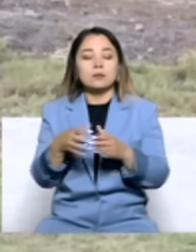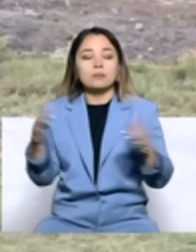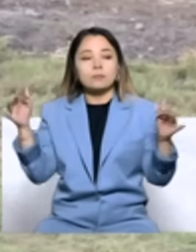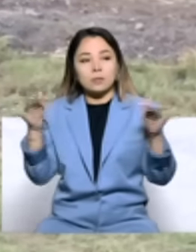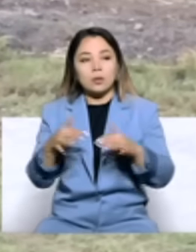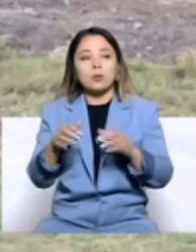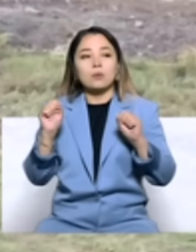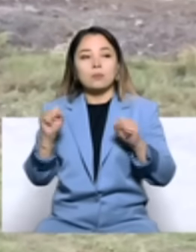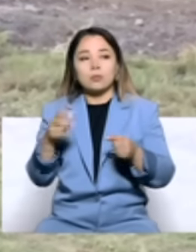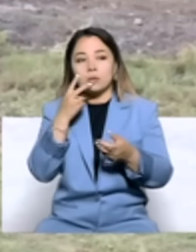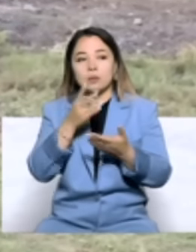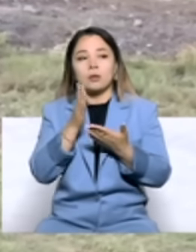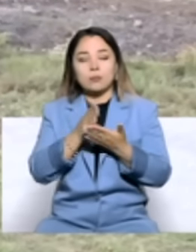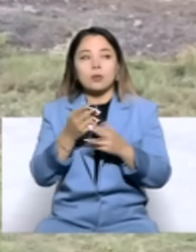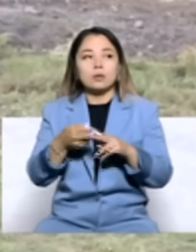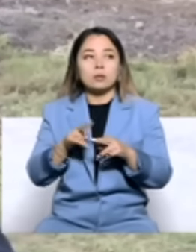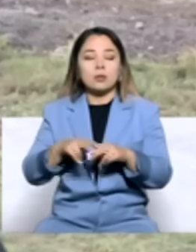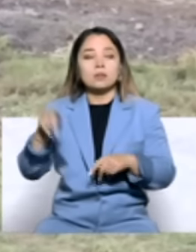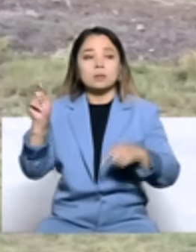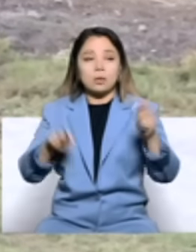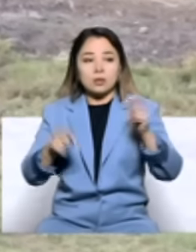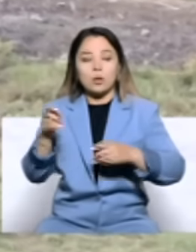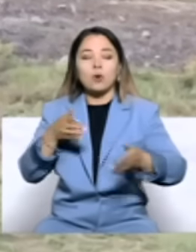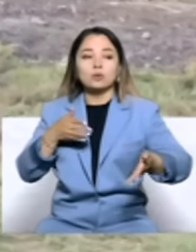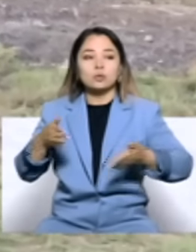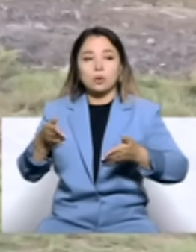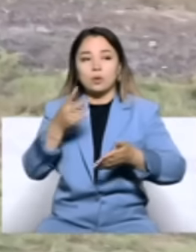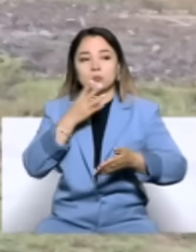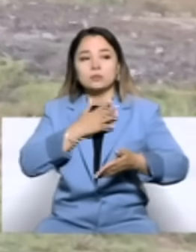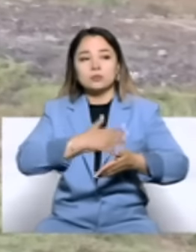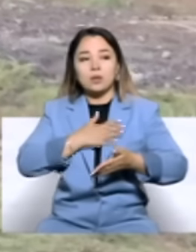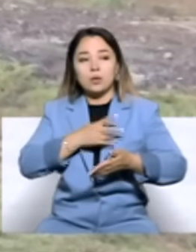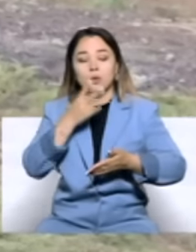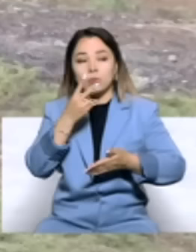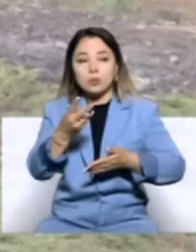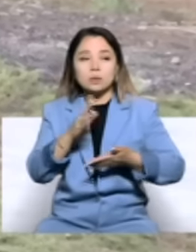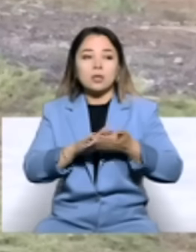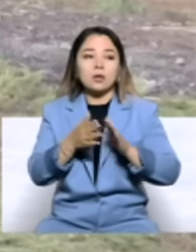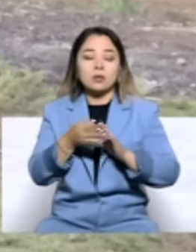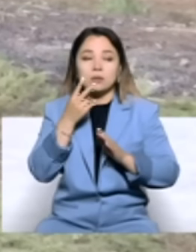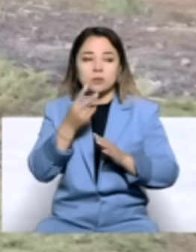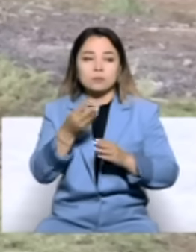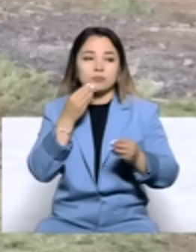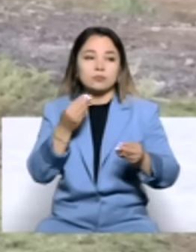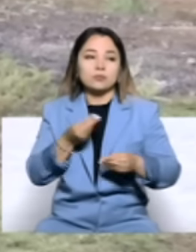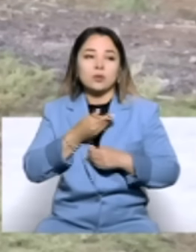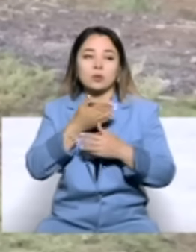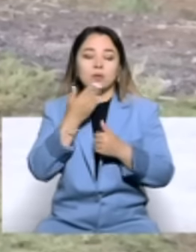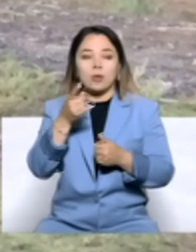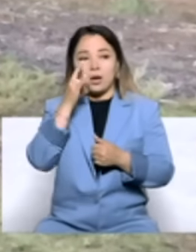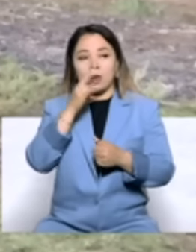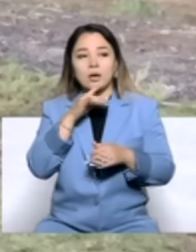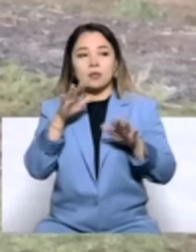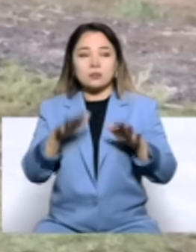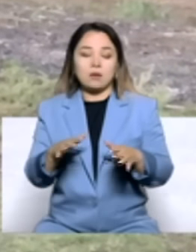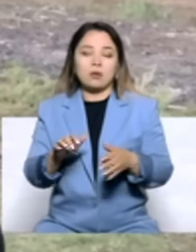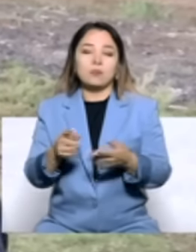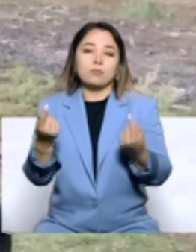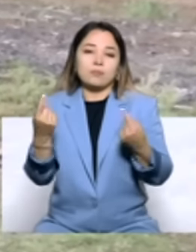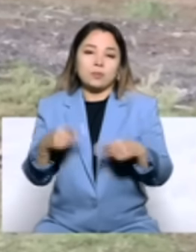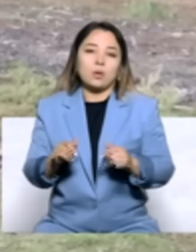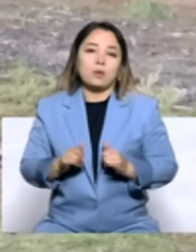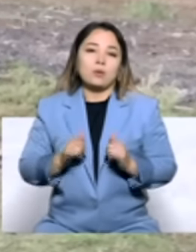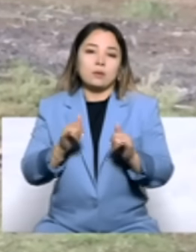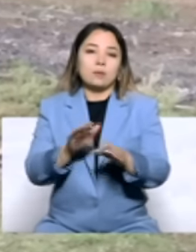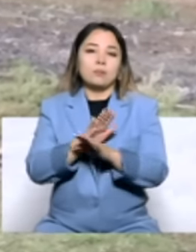келуі мүмкін ғой. Ал келіп тұр мінекей жолдың осындай сыйқын көрсе, олар әрине Қазақстан Ахметті